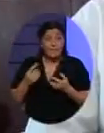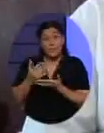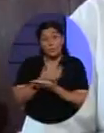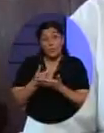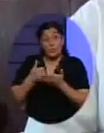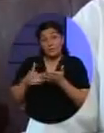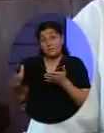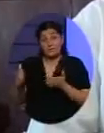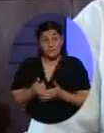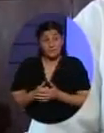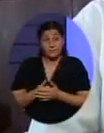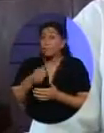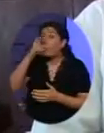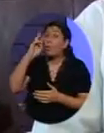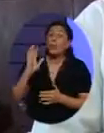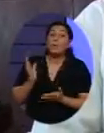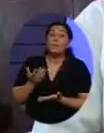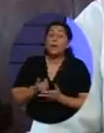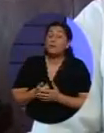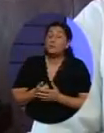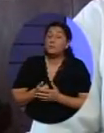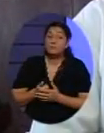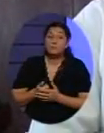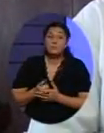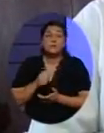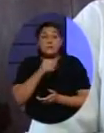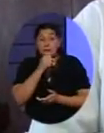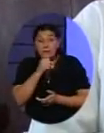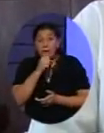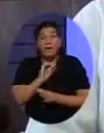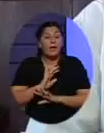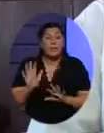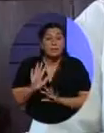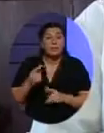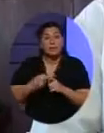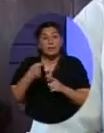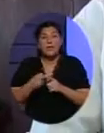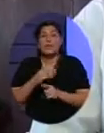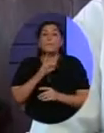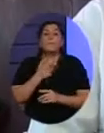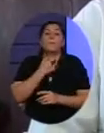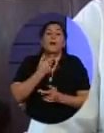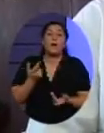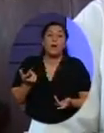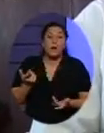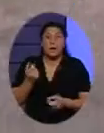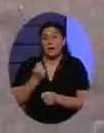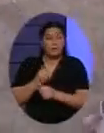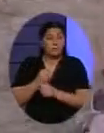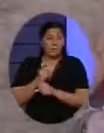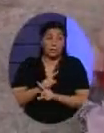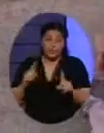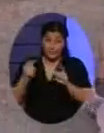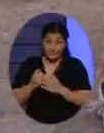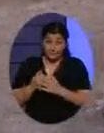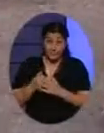מהשכר. מה עושים ההורים? מי אין לו סידור עם סבתא או עם דודה, או אז הוא נאלץ פשוט לא ללכת לעבודה.